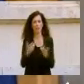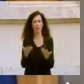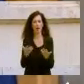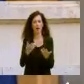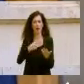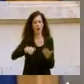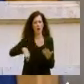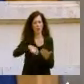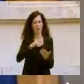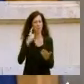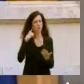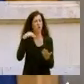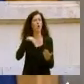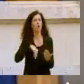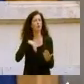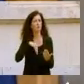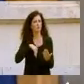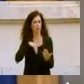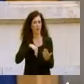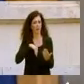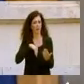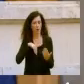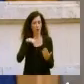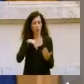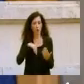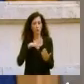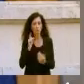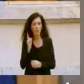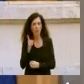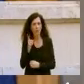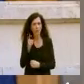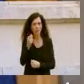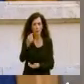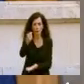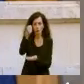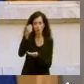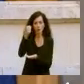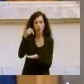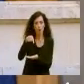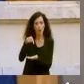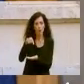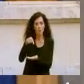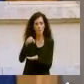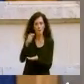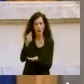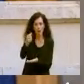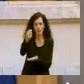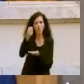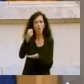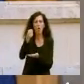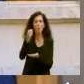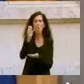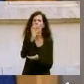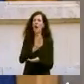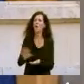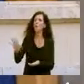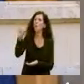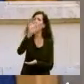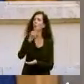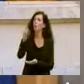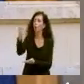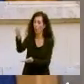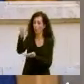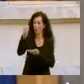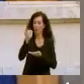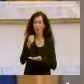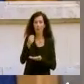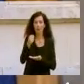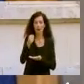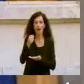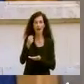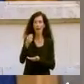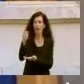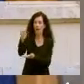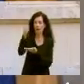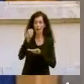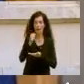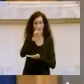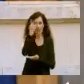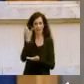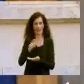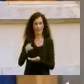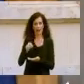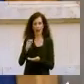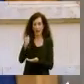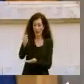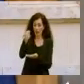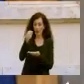che la somma che ci viene messa a disposizione la somma che l'europa metterà a disposizione dell'italia non